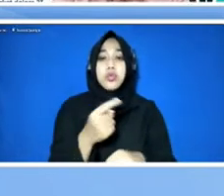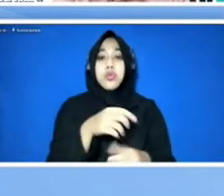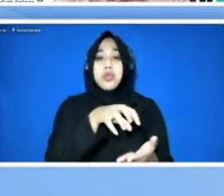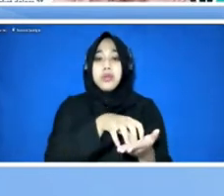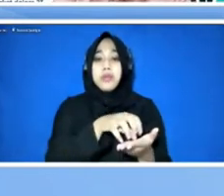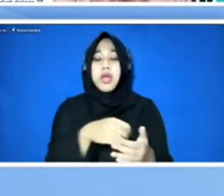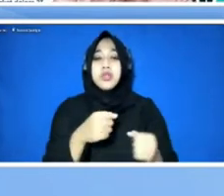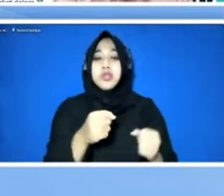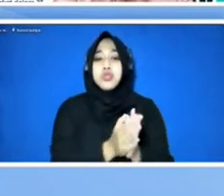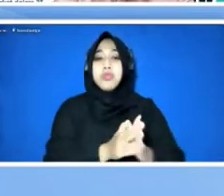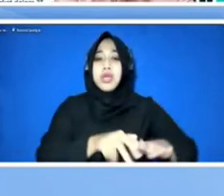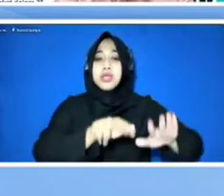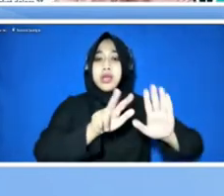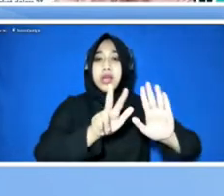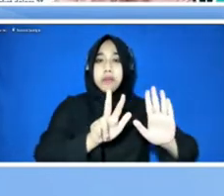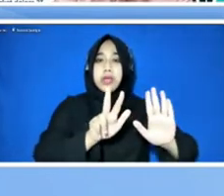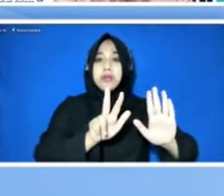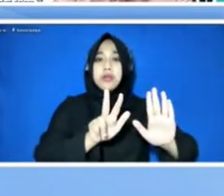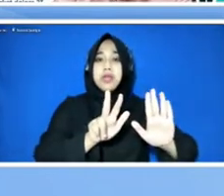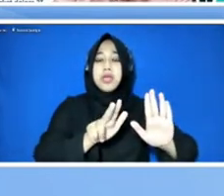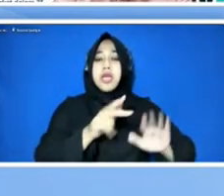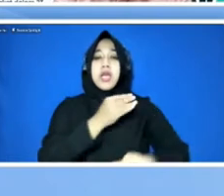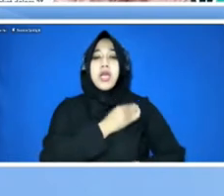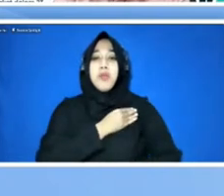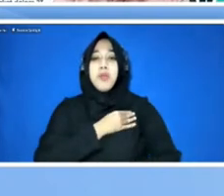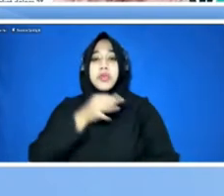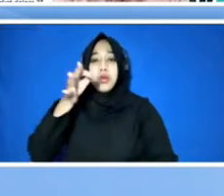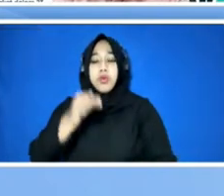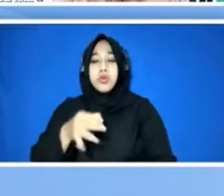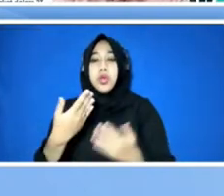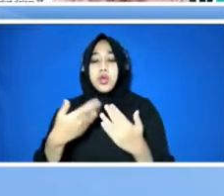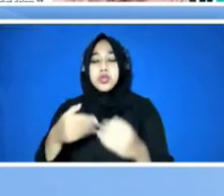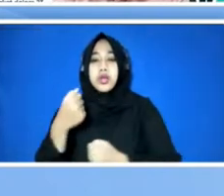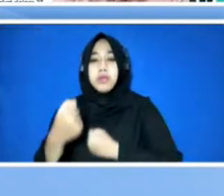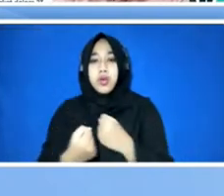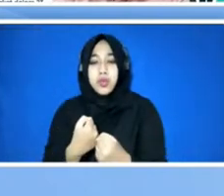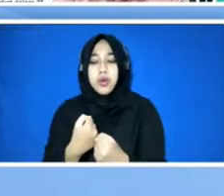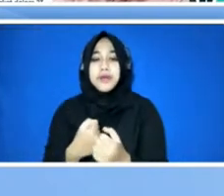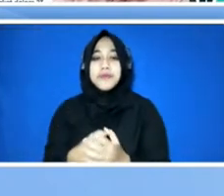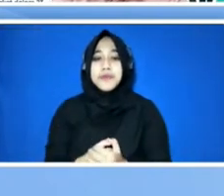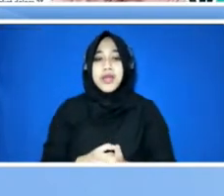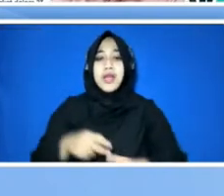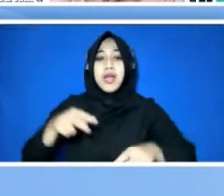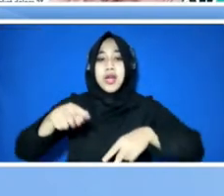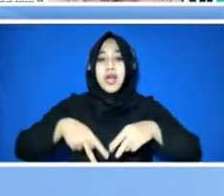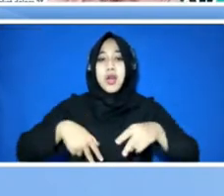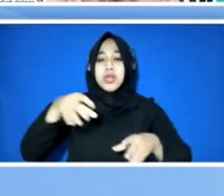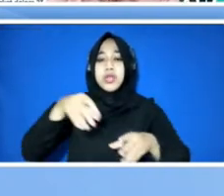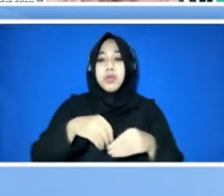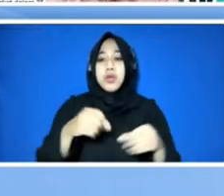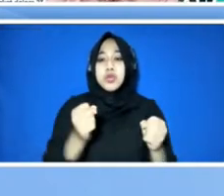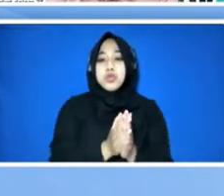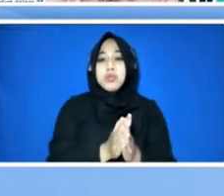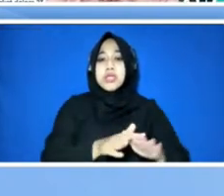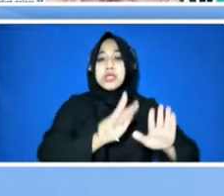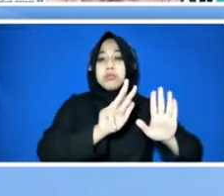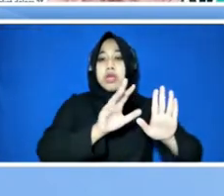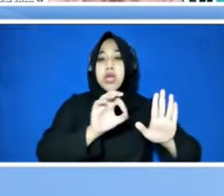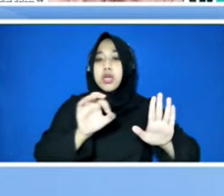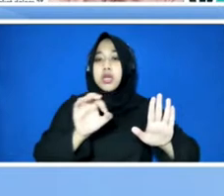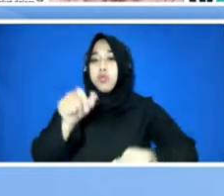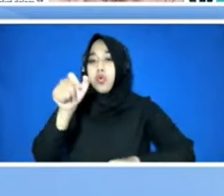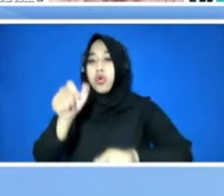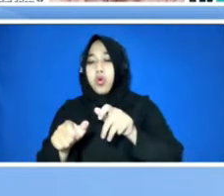8 kabupaten kota dilakukan sudah dan relawan yang terlibat sudah hampir 9.000 orang